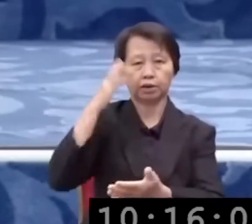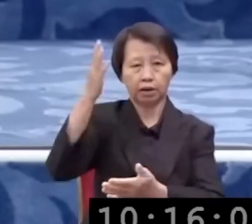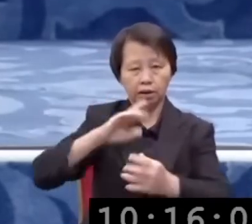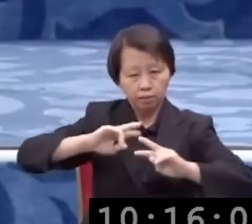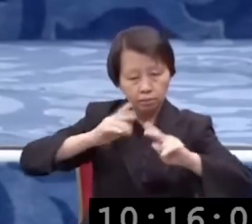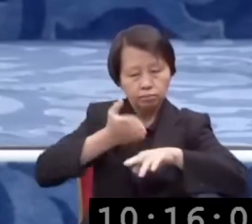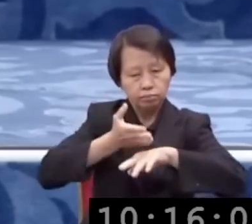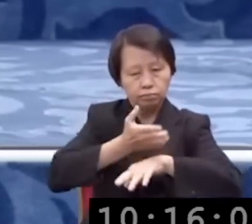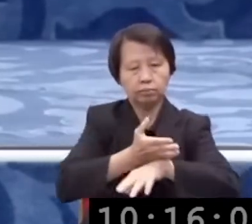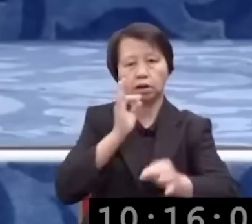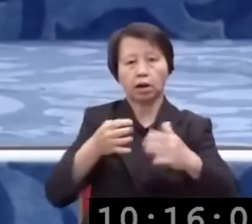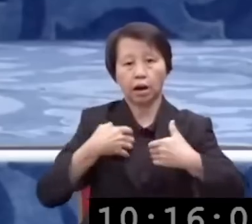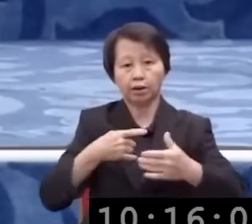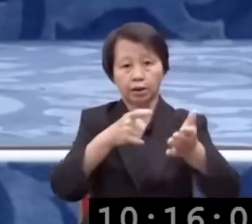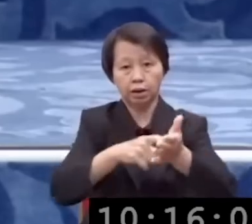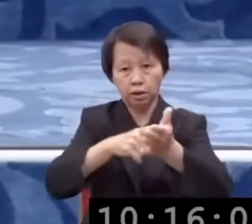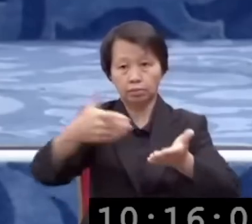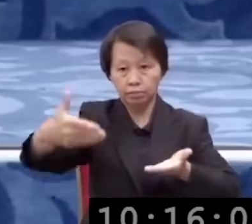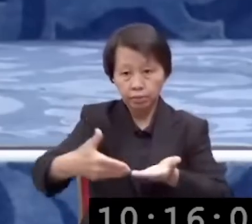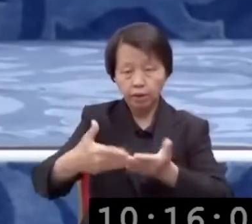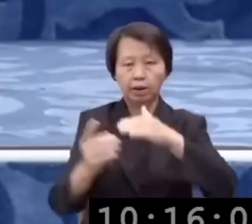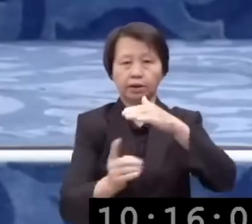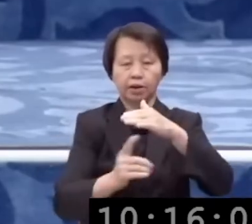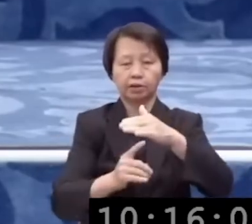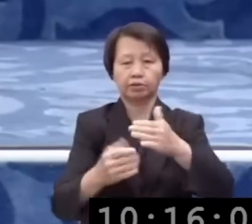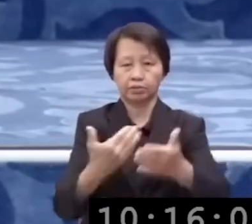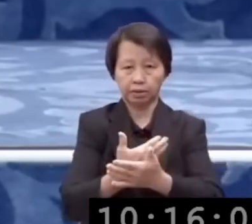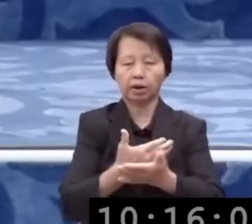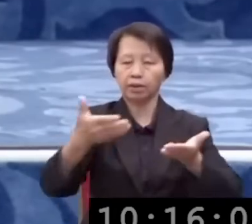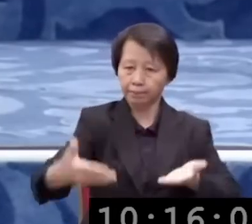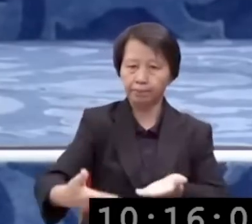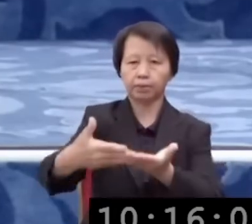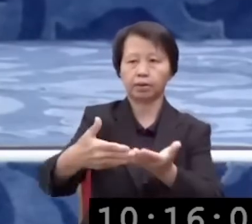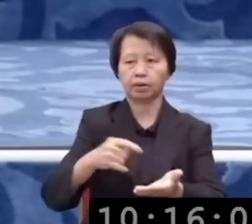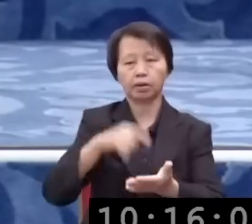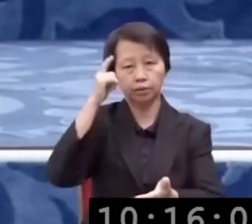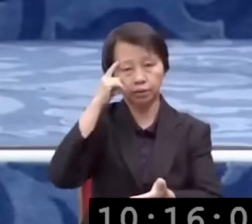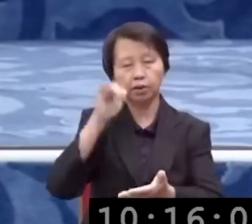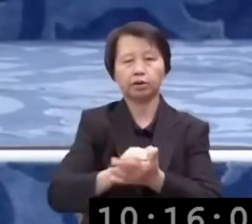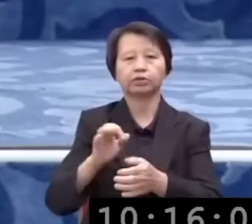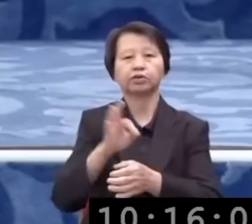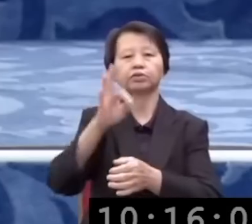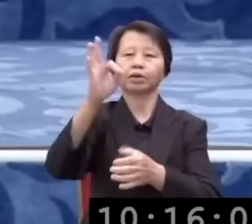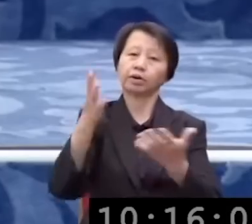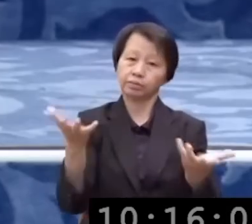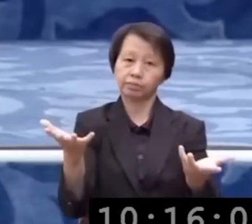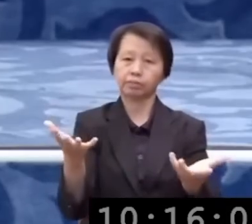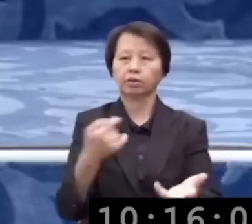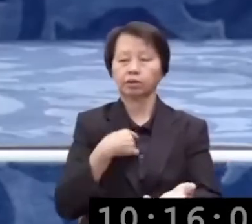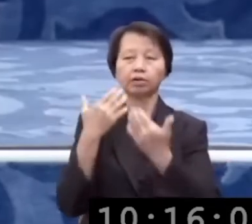perbaiki kalau ada keperluan Perkenal dasar baru kita Pakaikan itu saya pikir spirit dan